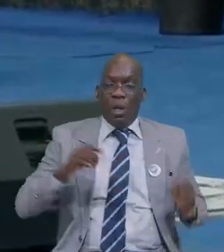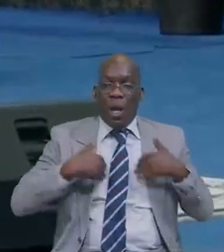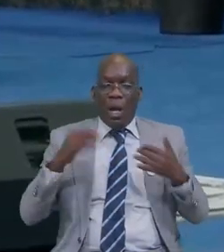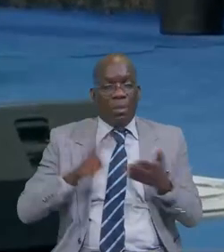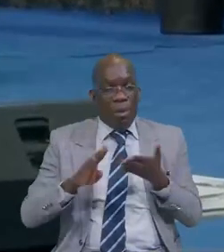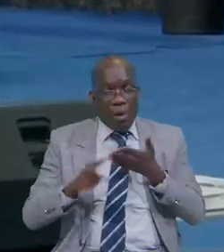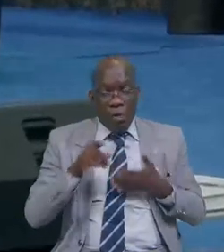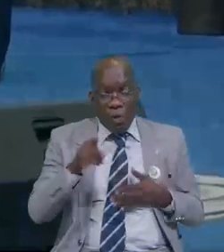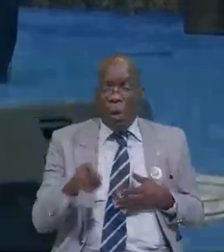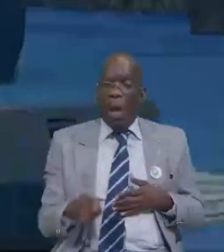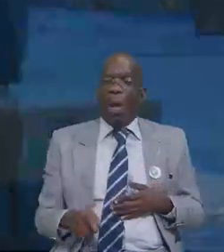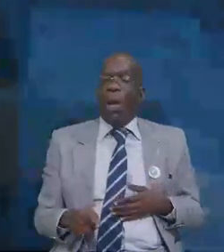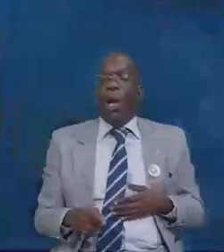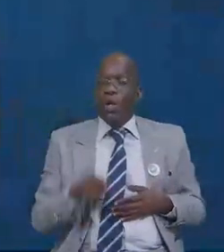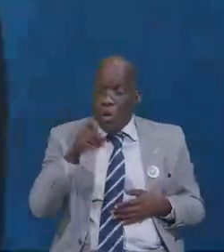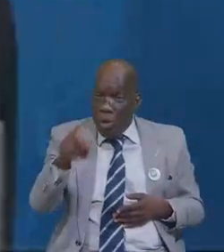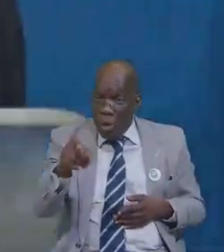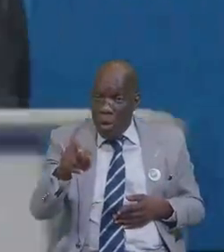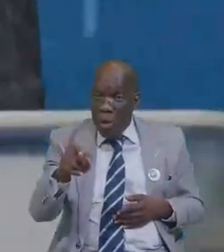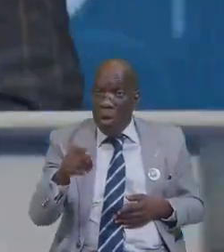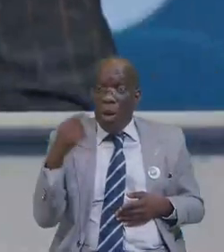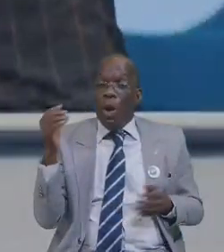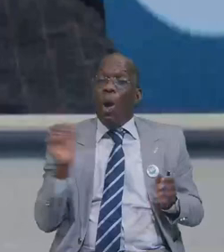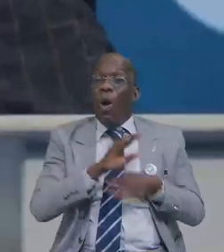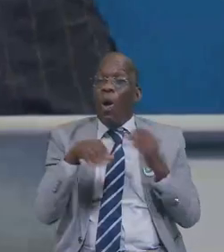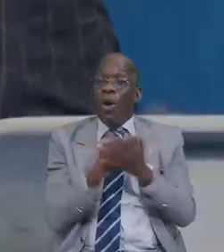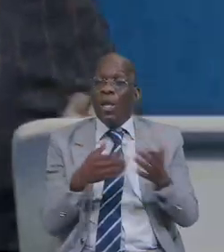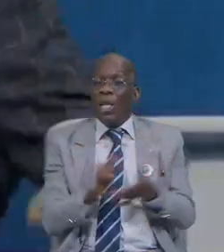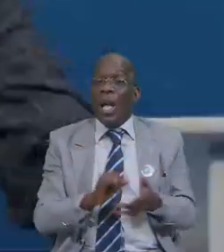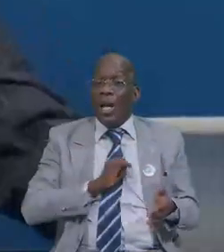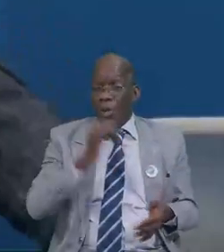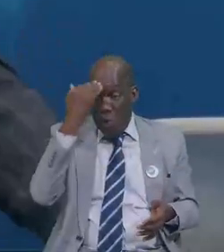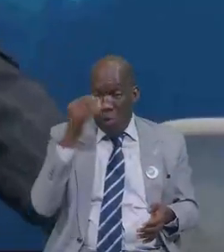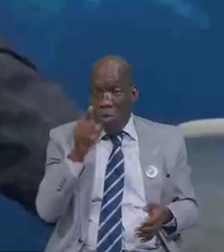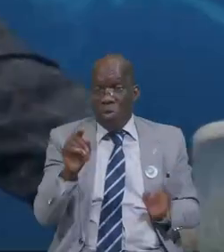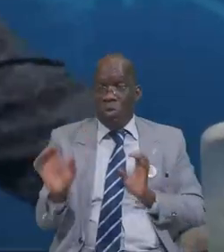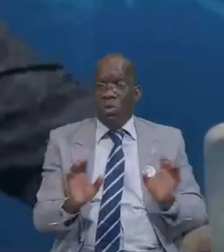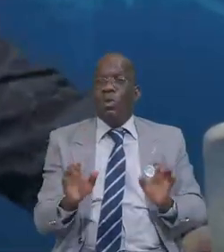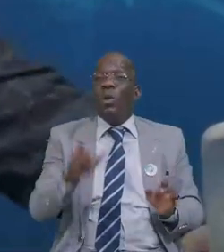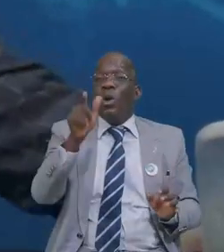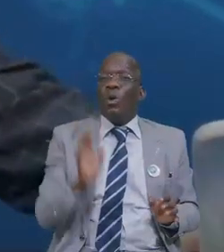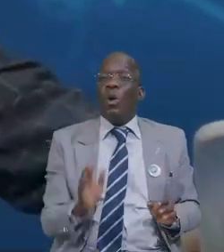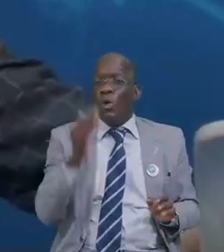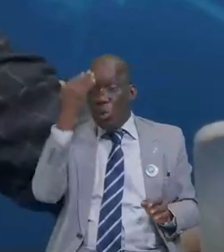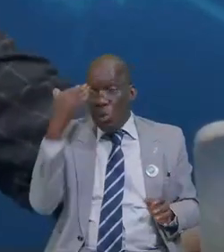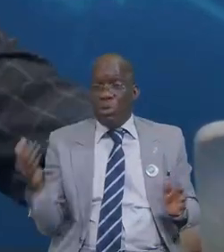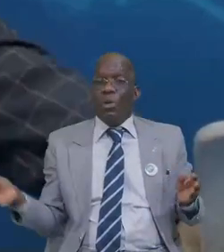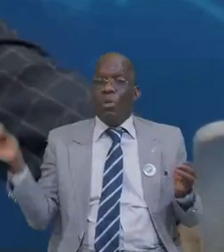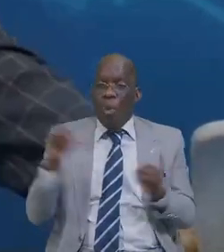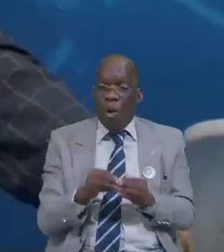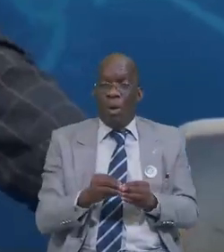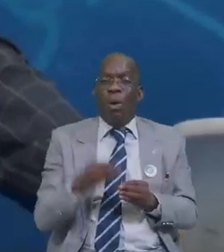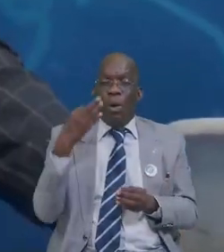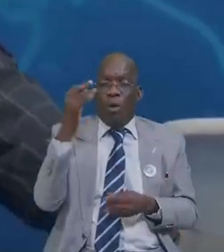pardonné à toi parmi les gens. Avec toutes ces choses que je sais que tu as faites. Et Dieu connaît